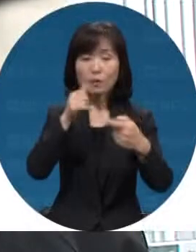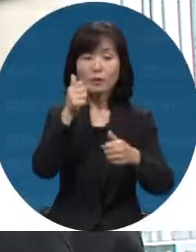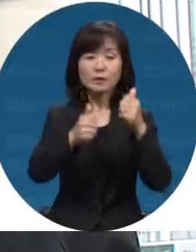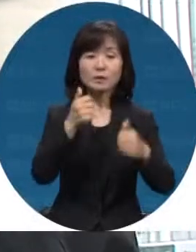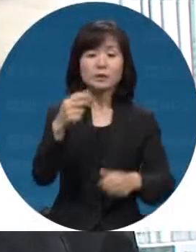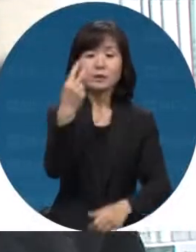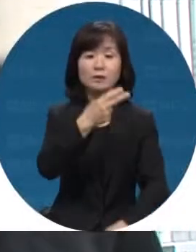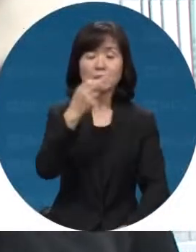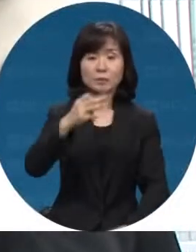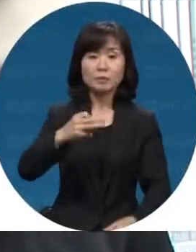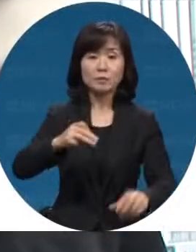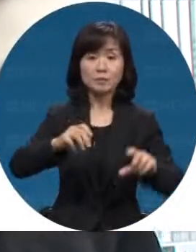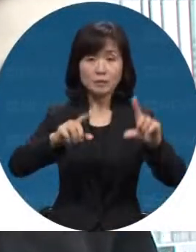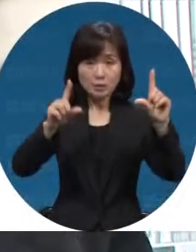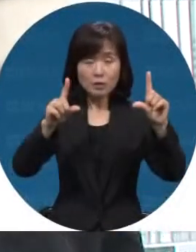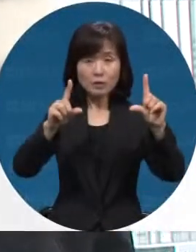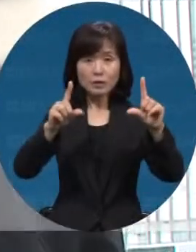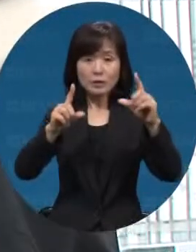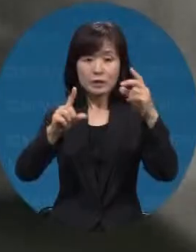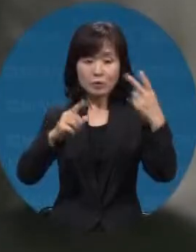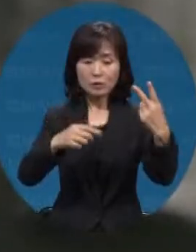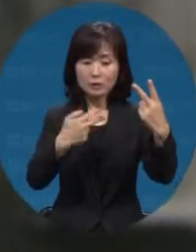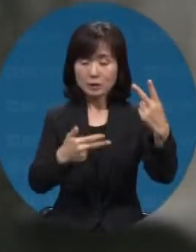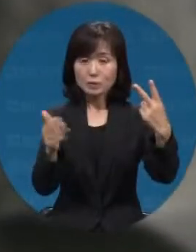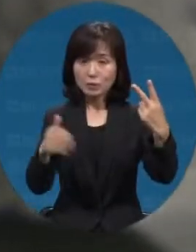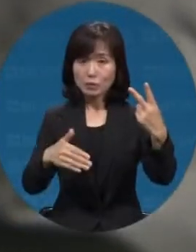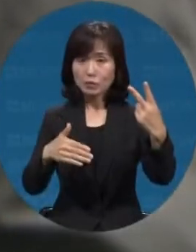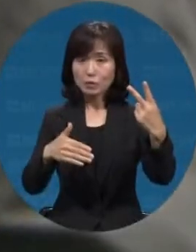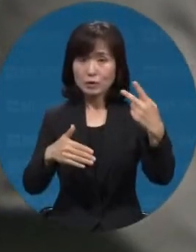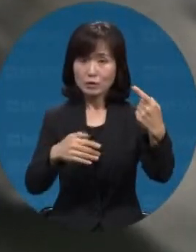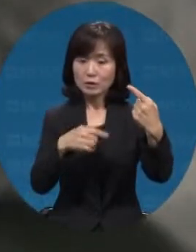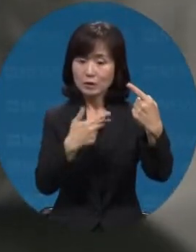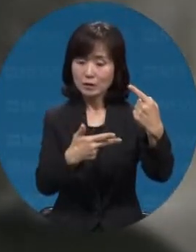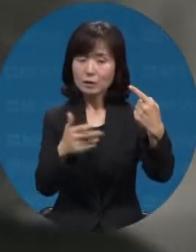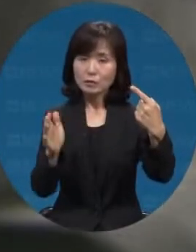7일부터 2월 4일까지 치러집니다 ebs 에듀스파 꽝 줍니다